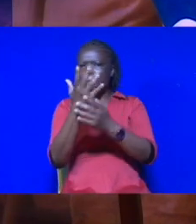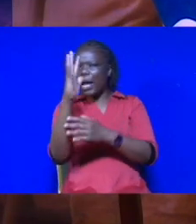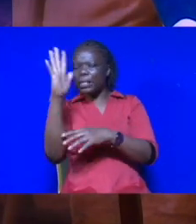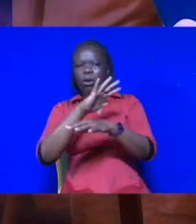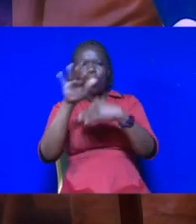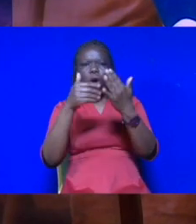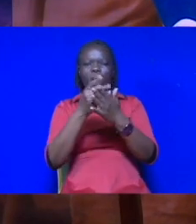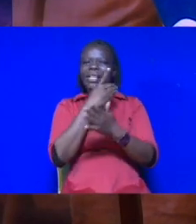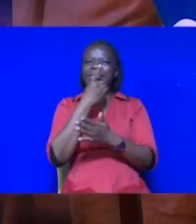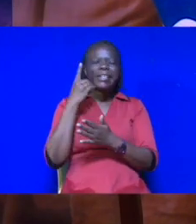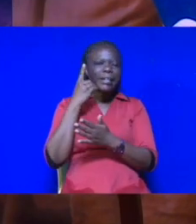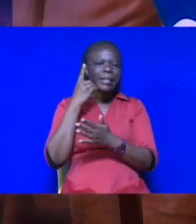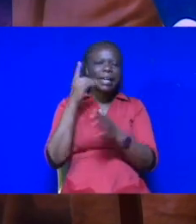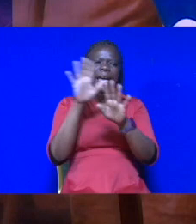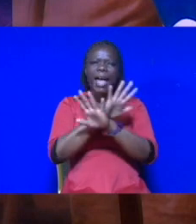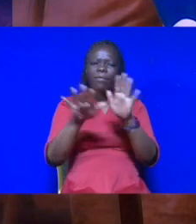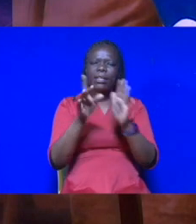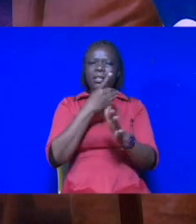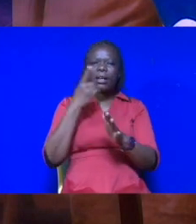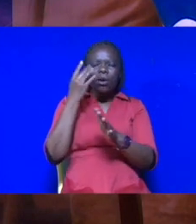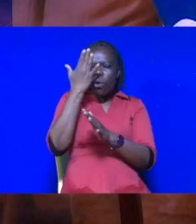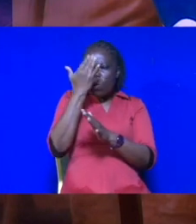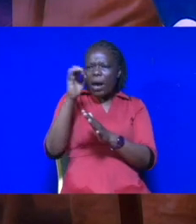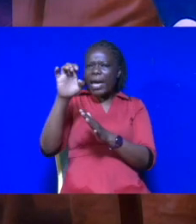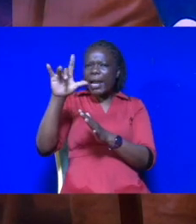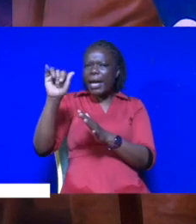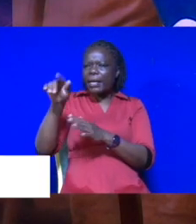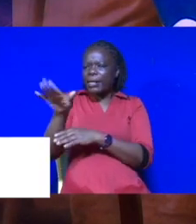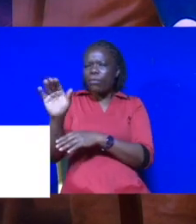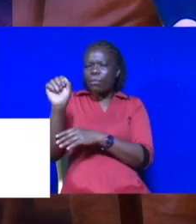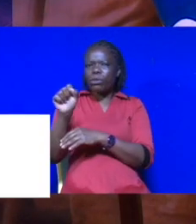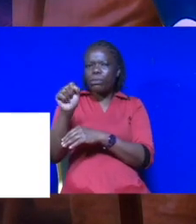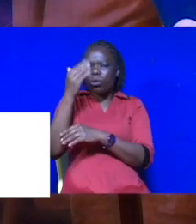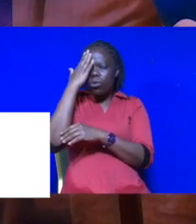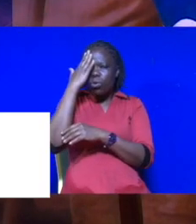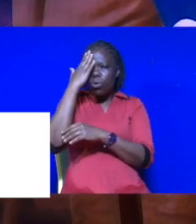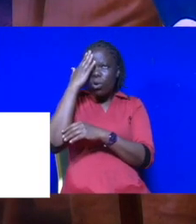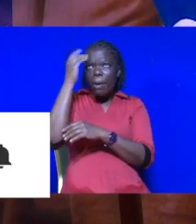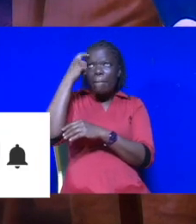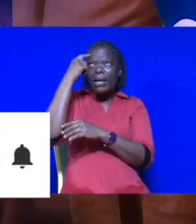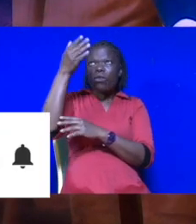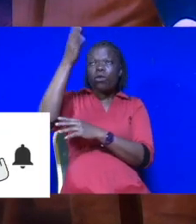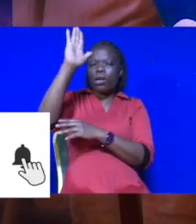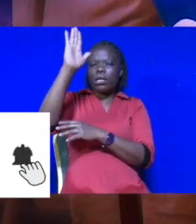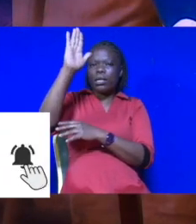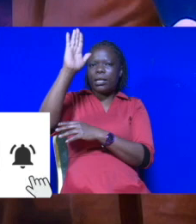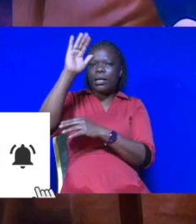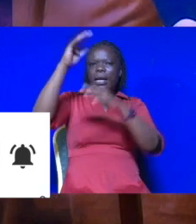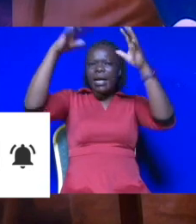kitu kitakauka. Hata najiuliza kwa nini Elia alijua kabisa wazo la Mungu. Kwa hiyo akaomba kwamba mvua isinyeshe ili